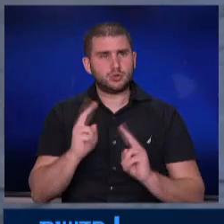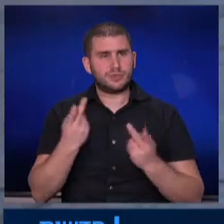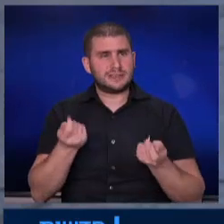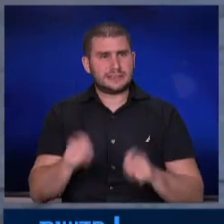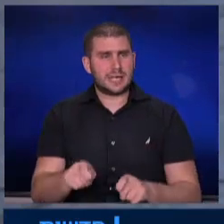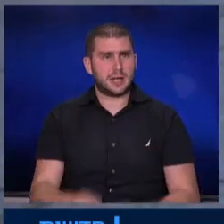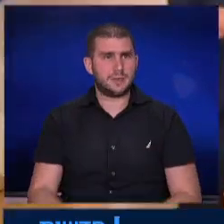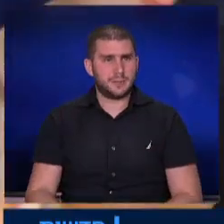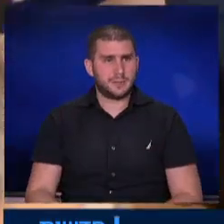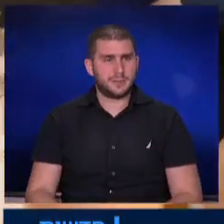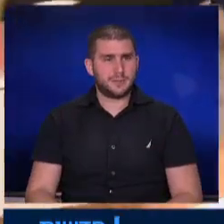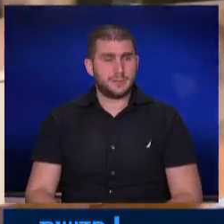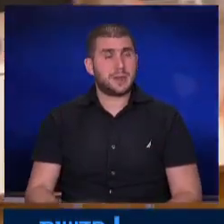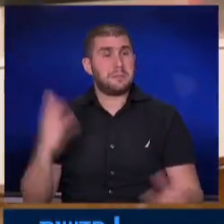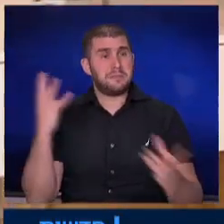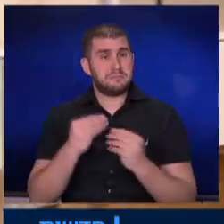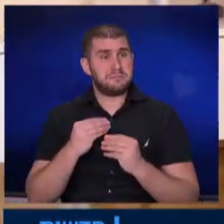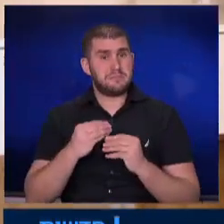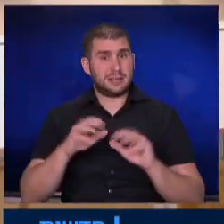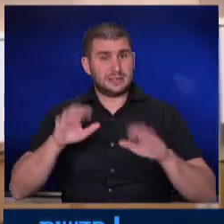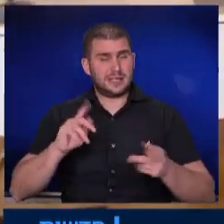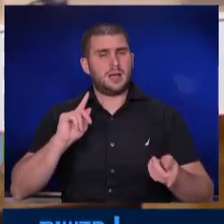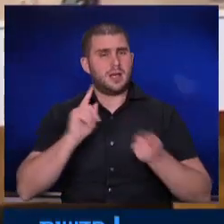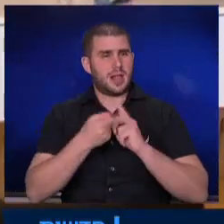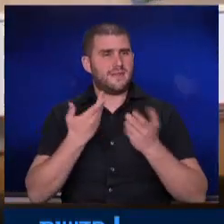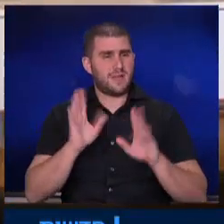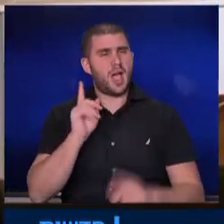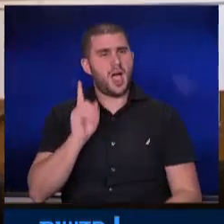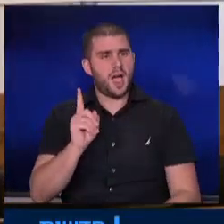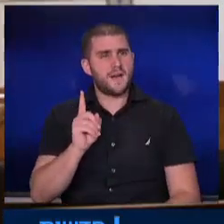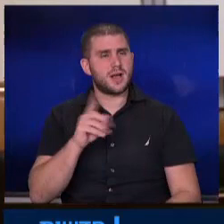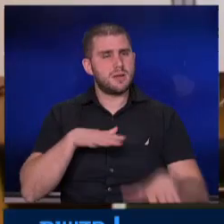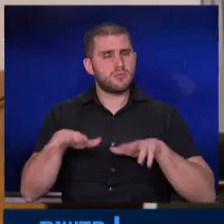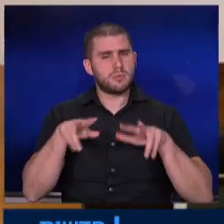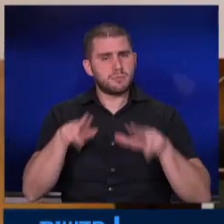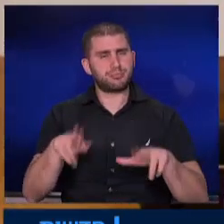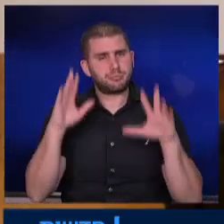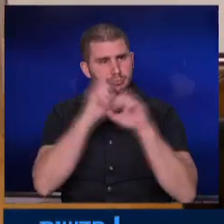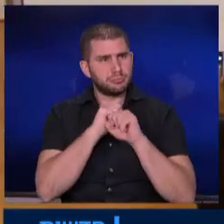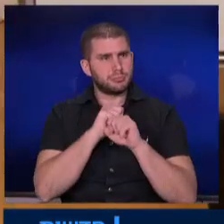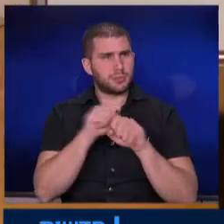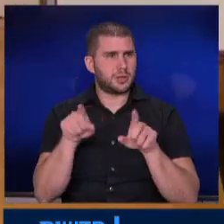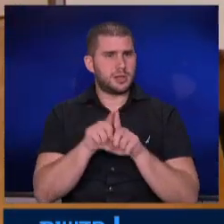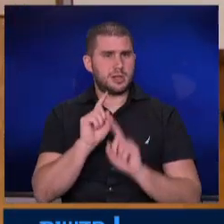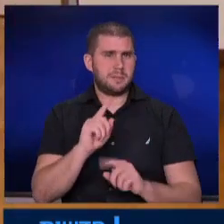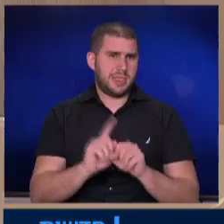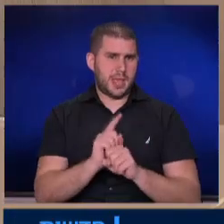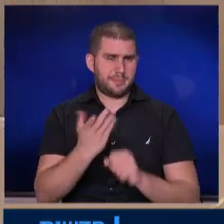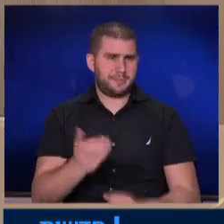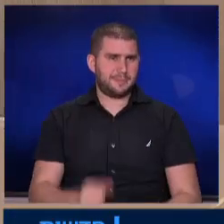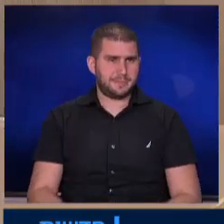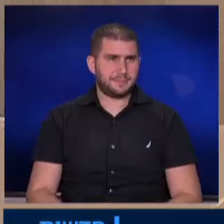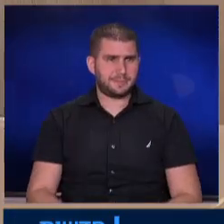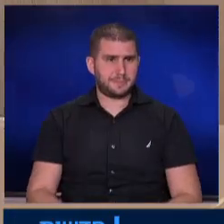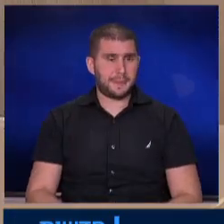שוב סגר. מאז הקנצלר התחלף אמנם, אך הקו הממשלתי נשאר זהה לפחות לפי שעה.